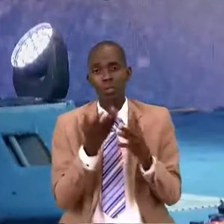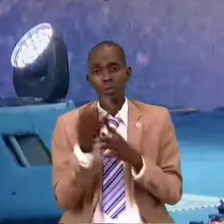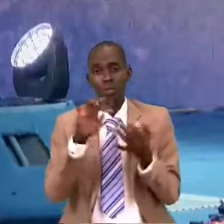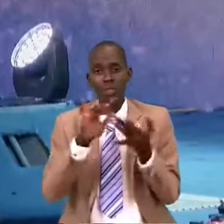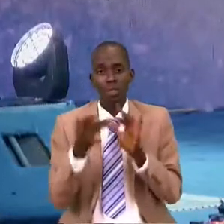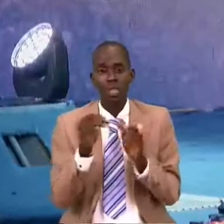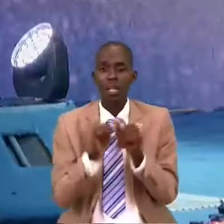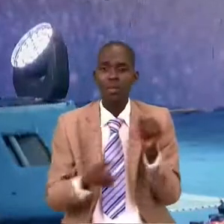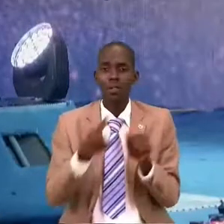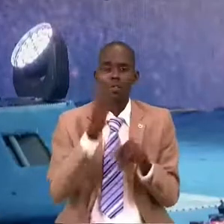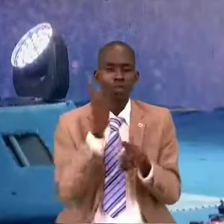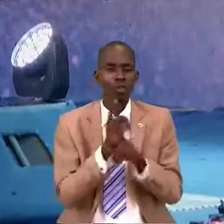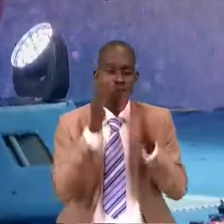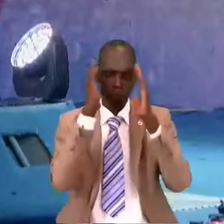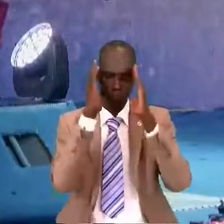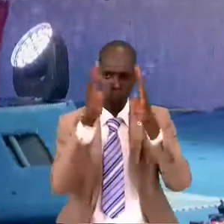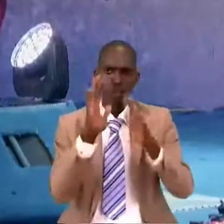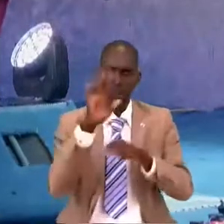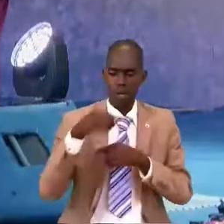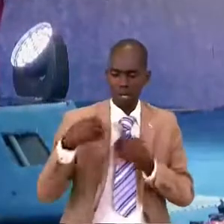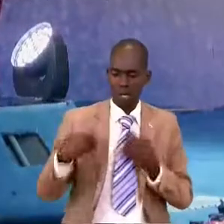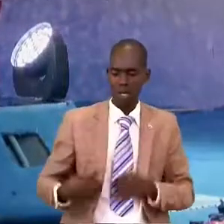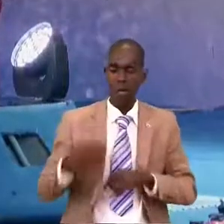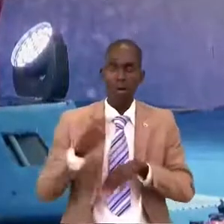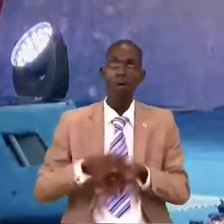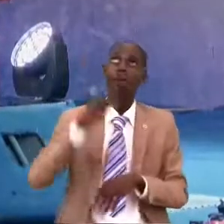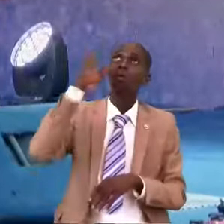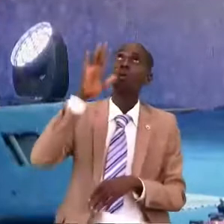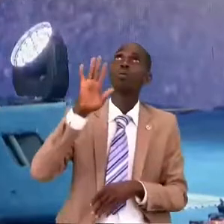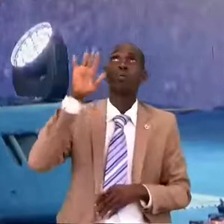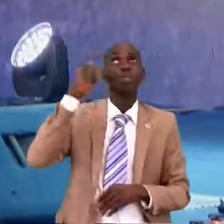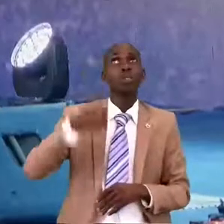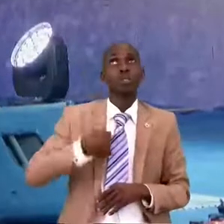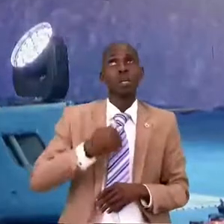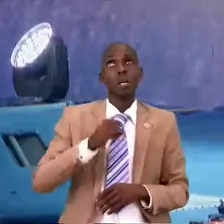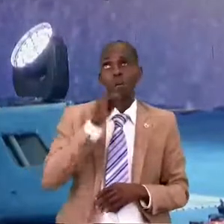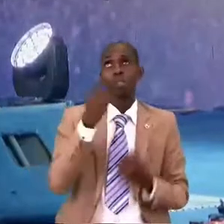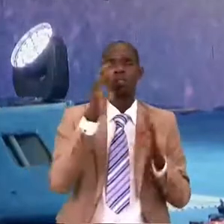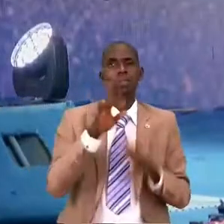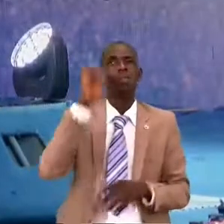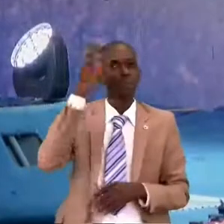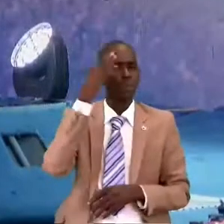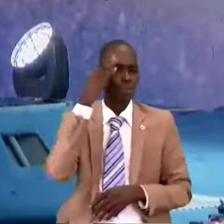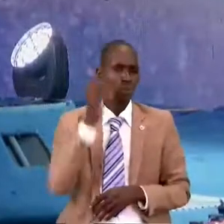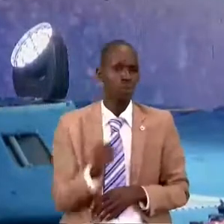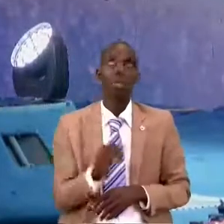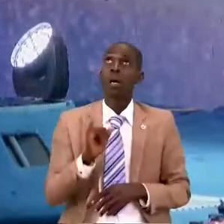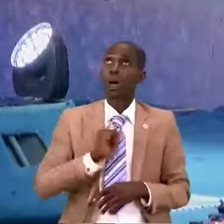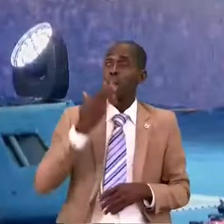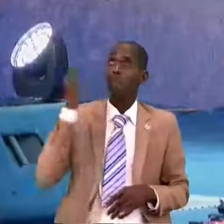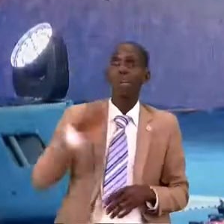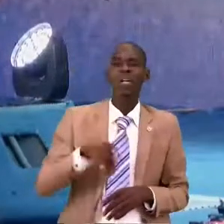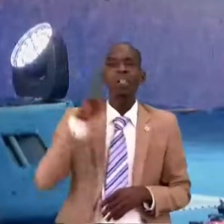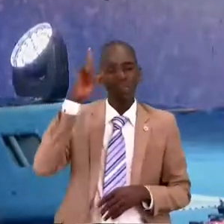sait. Je suis mauvais, il le sait. Je suis allé loin, il le sait. Je me suis